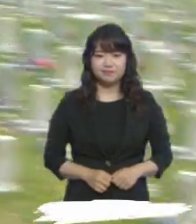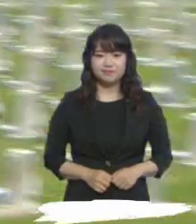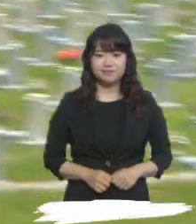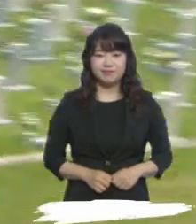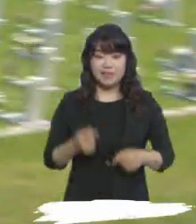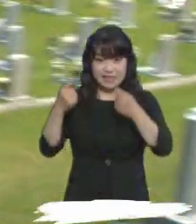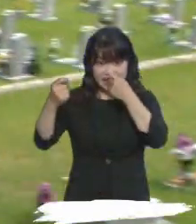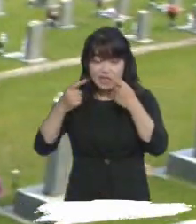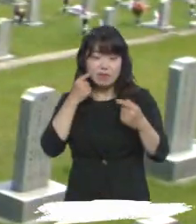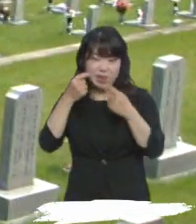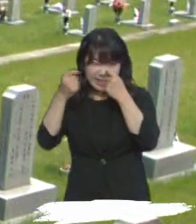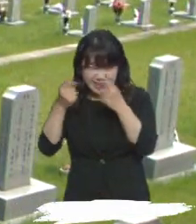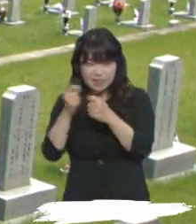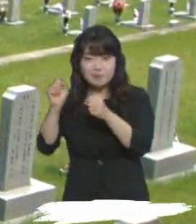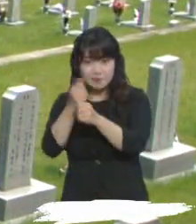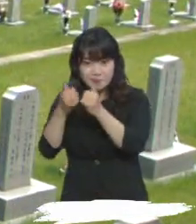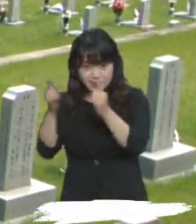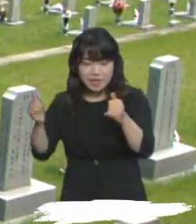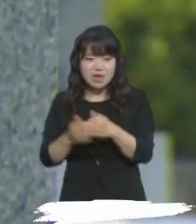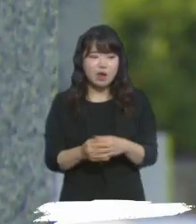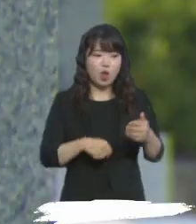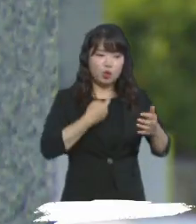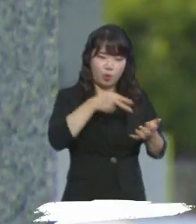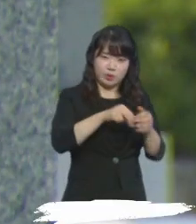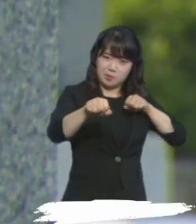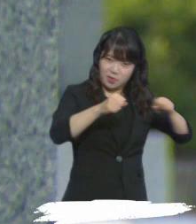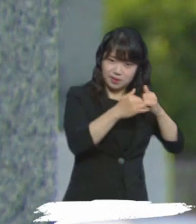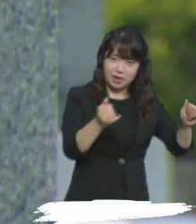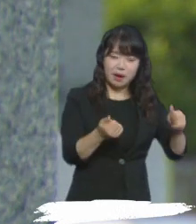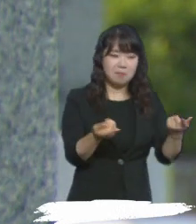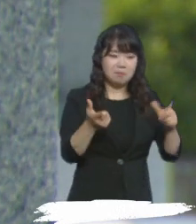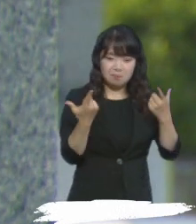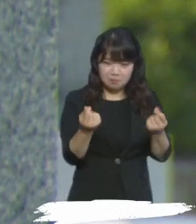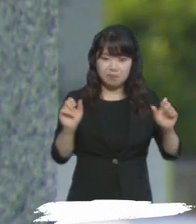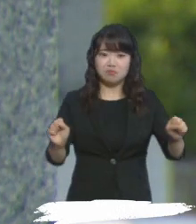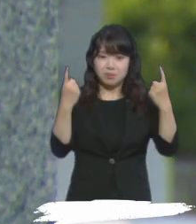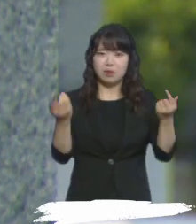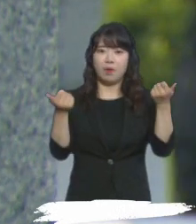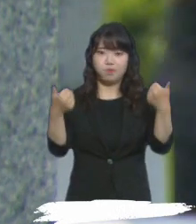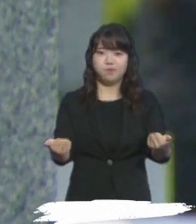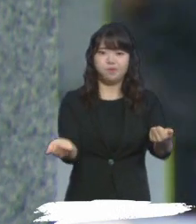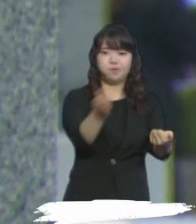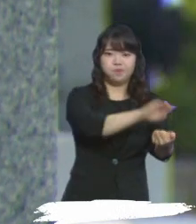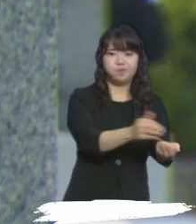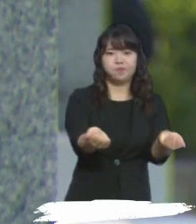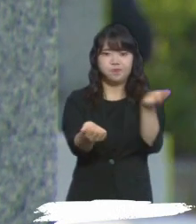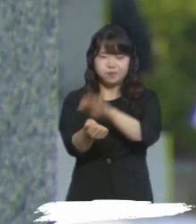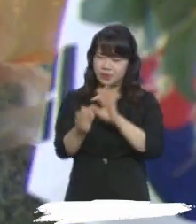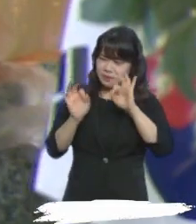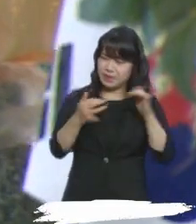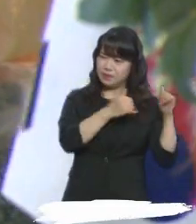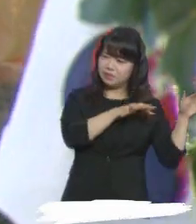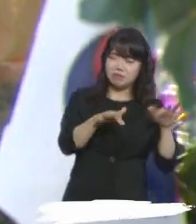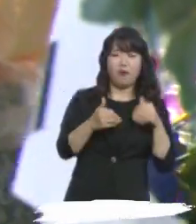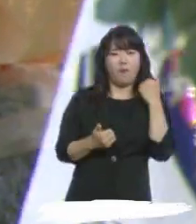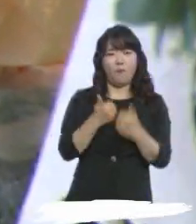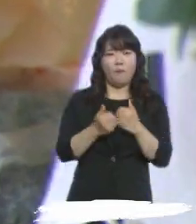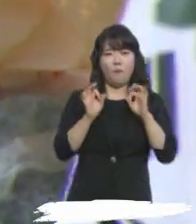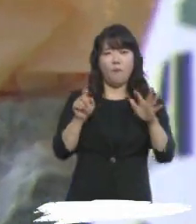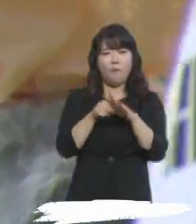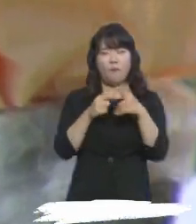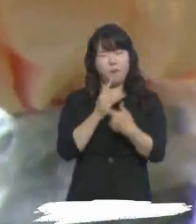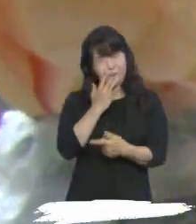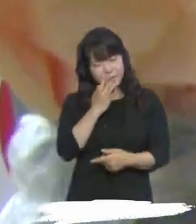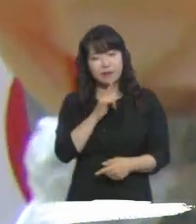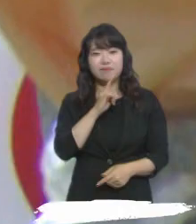친일 반민족 행위자가 독립운동가와 함께 현충원에 안장돼 있는 현실. 많은 국민들은 상식적으로 이해할